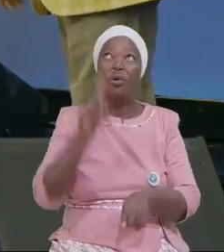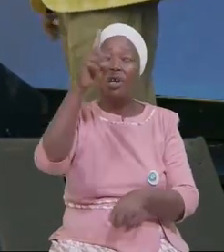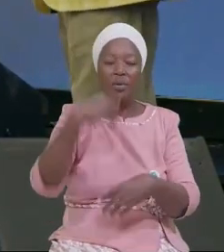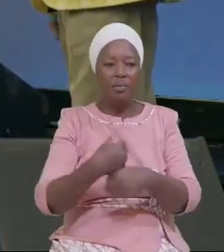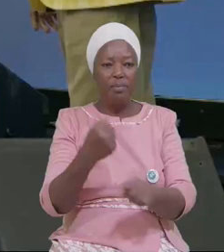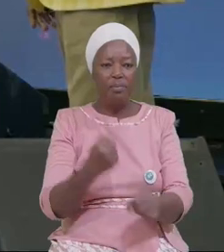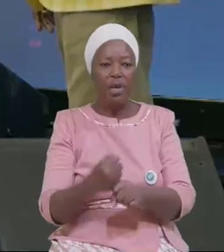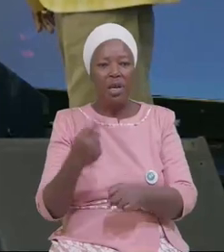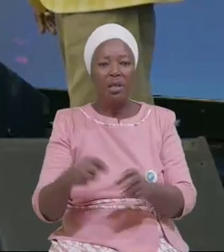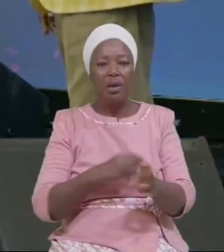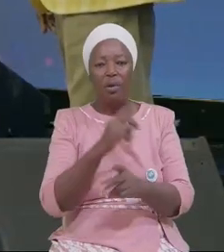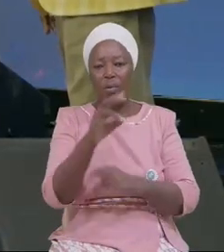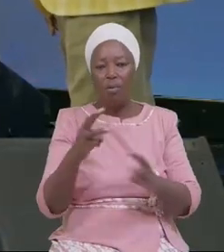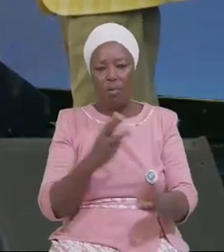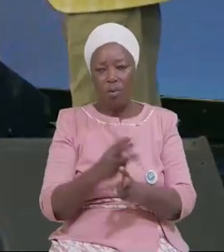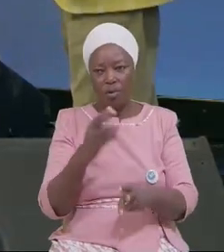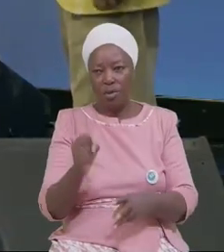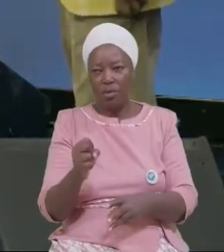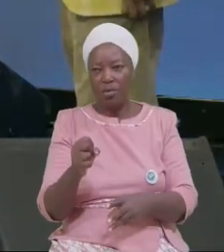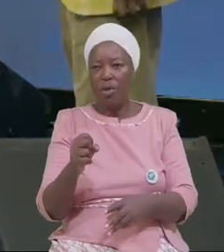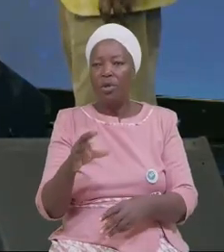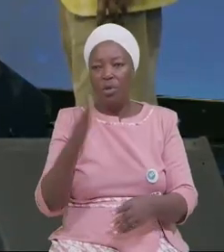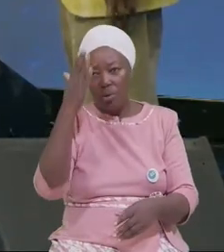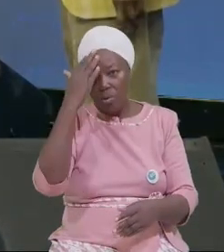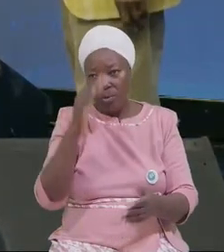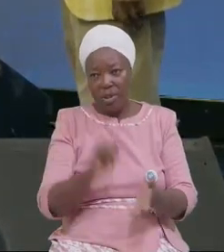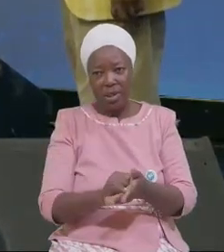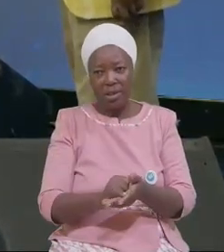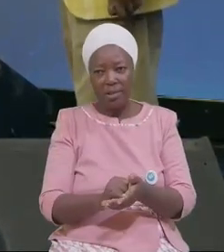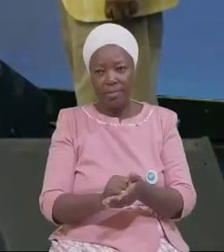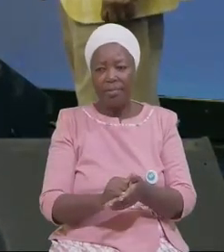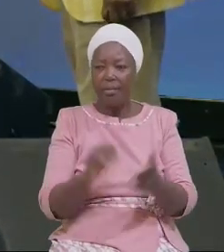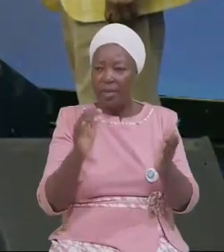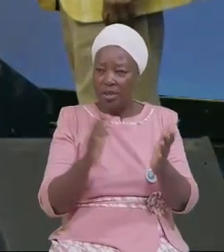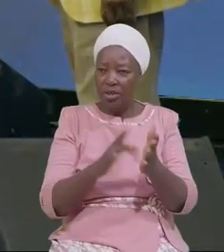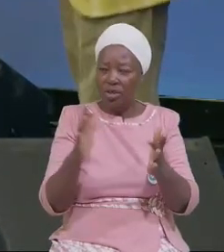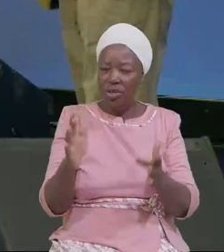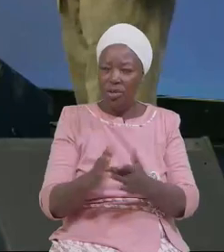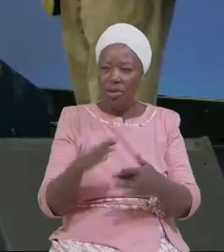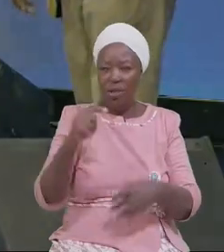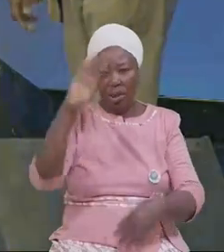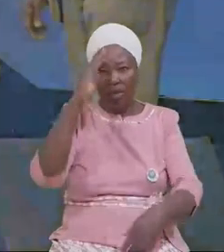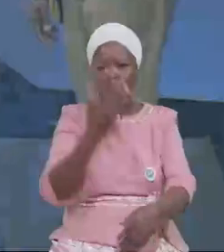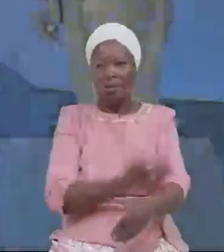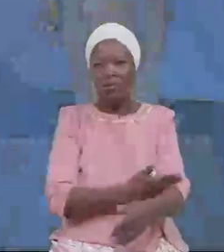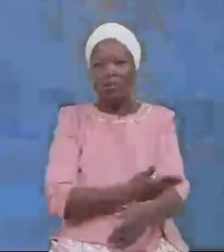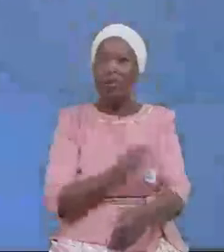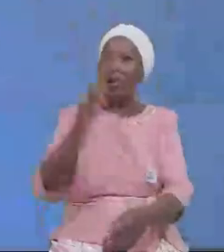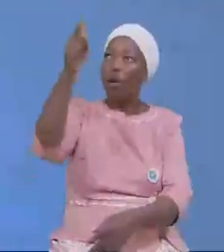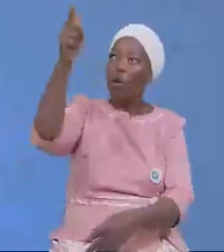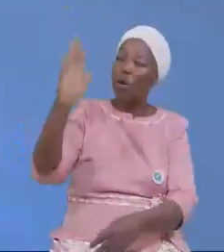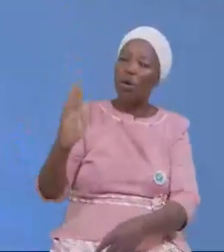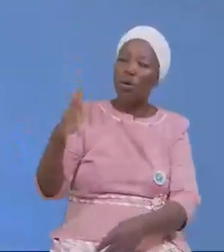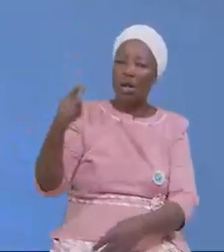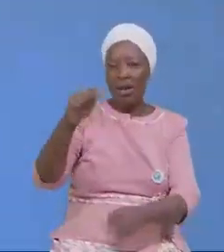créé le monde. Voyez, Jésus, le Fils, Dieu, le